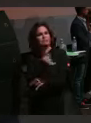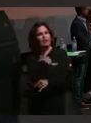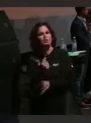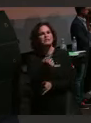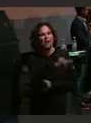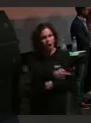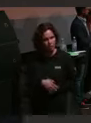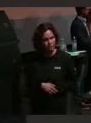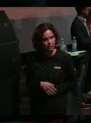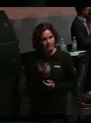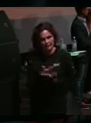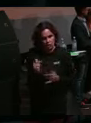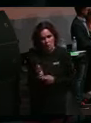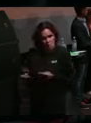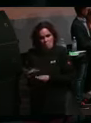fordi det ikke var lønnsomt her.